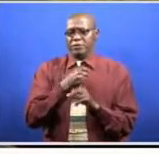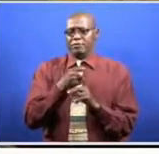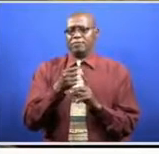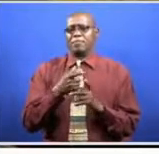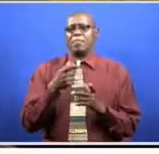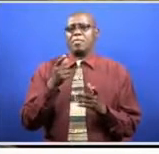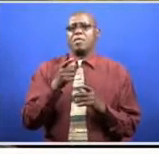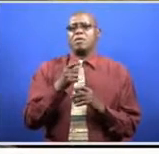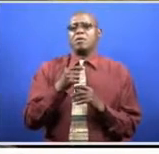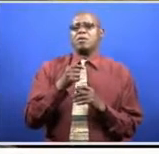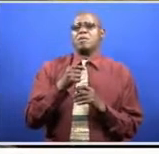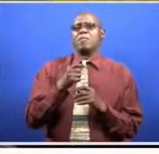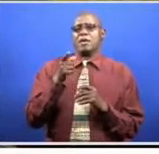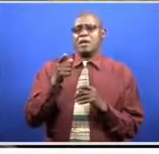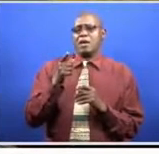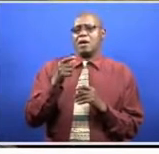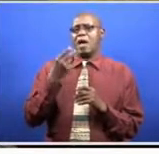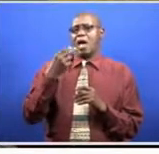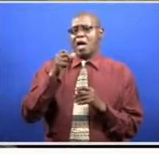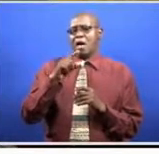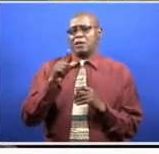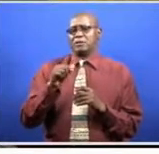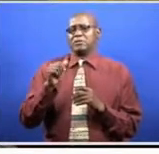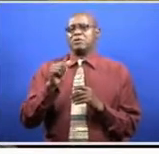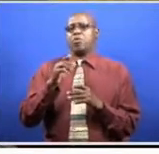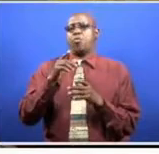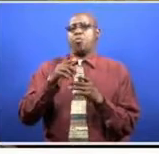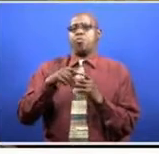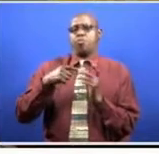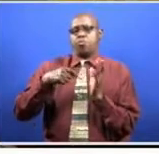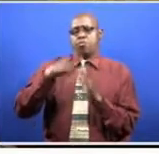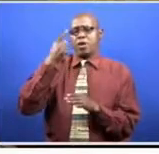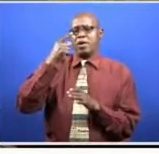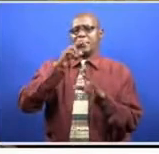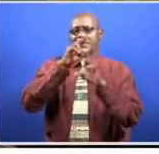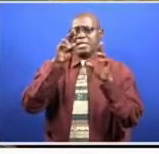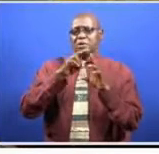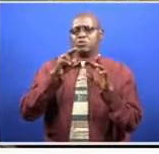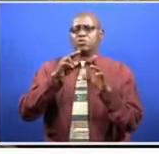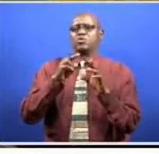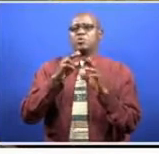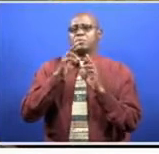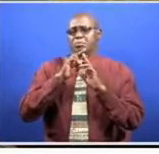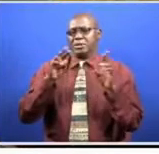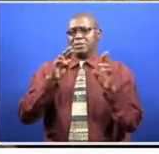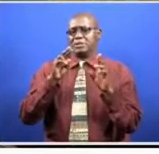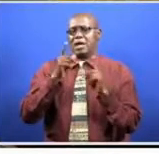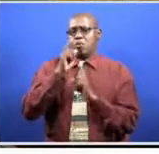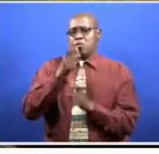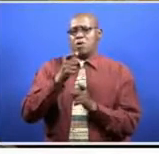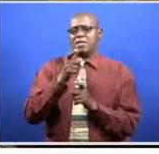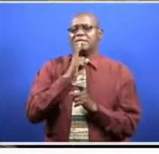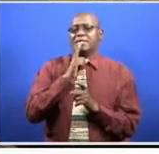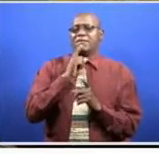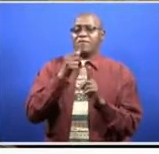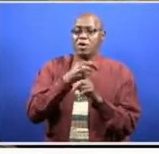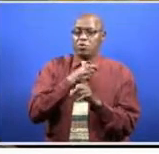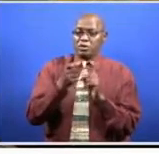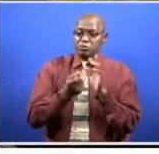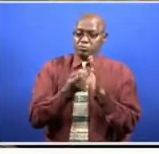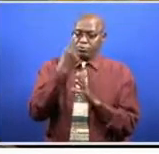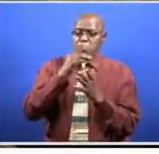an international award for peace and security, said that when violence occurs, it is mostly women,